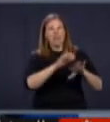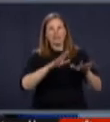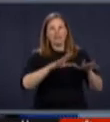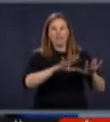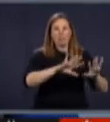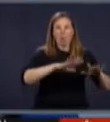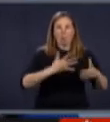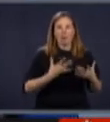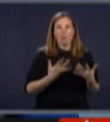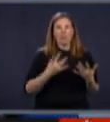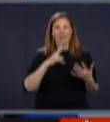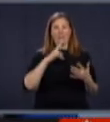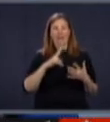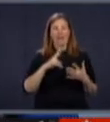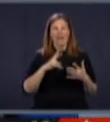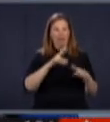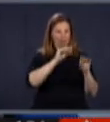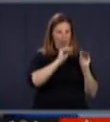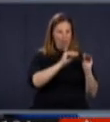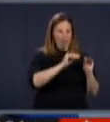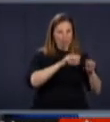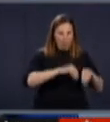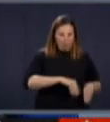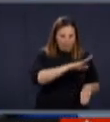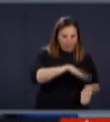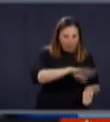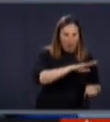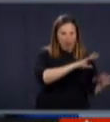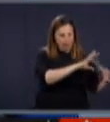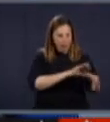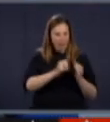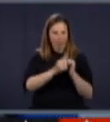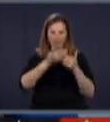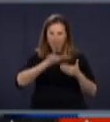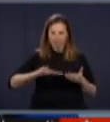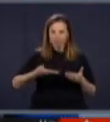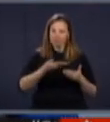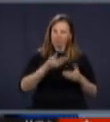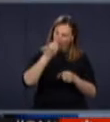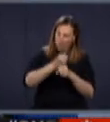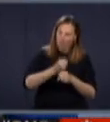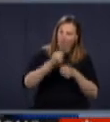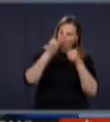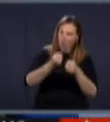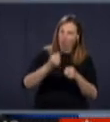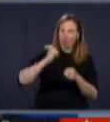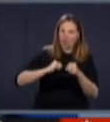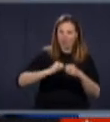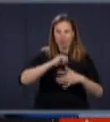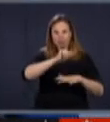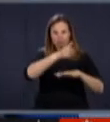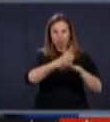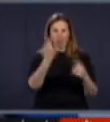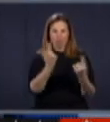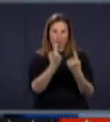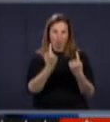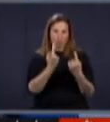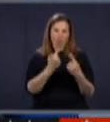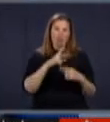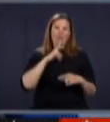on y travaille. L'éducation, nous travaillons ces éléments-là. Puis c'est sûr qu'on va essayer de monitorer ce qui se passe au niveau